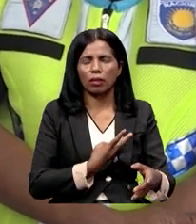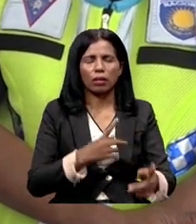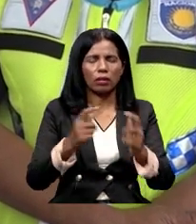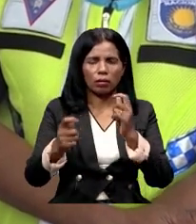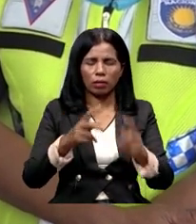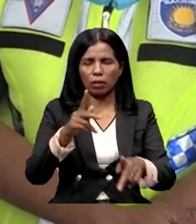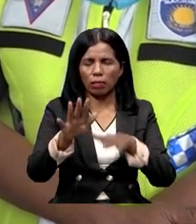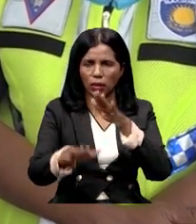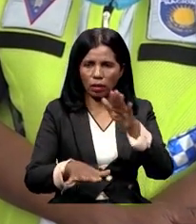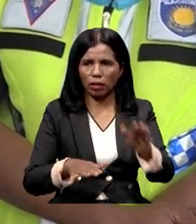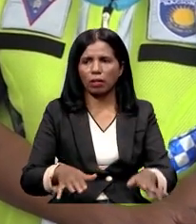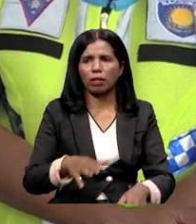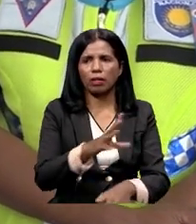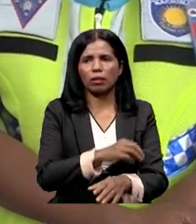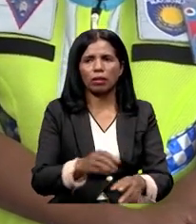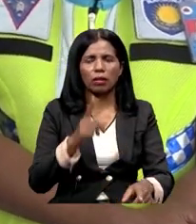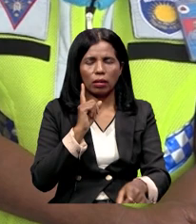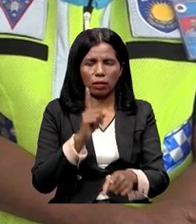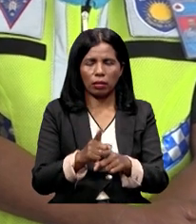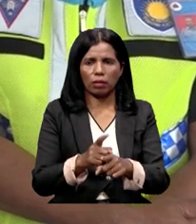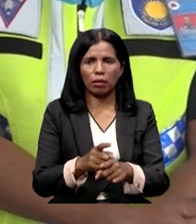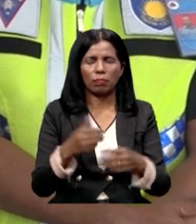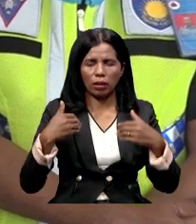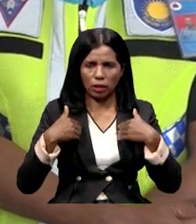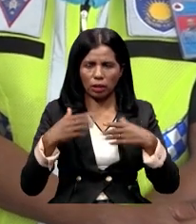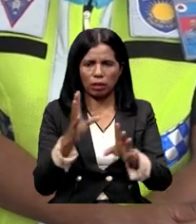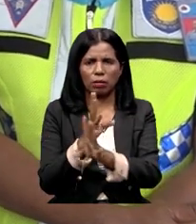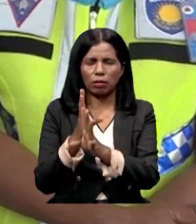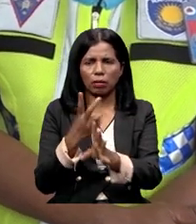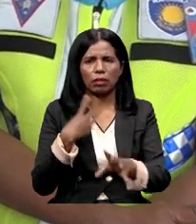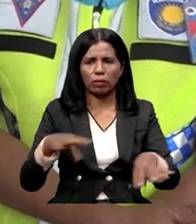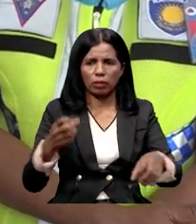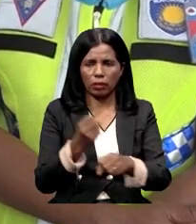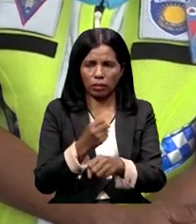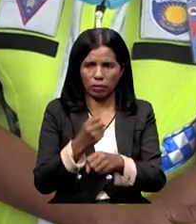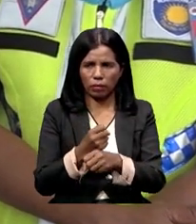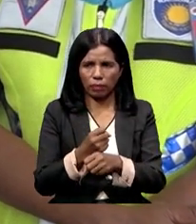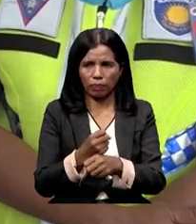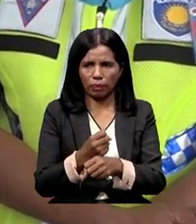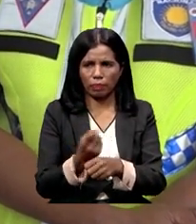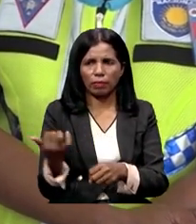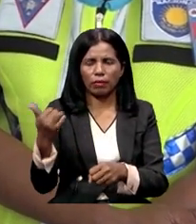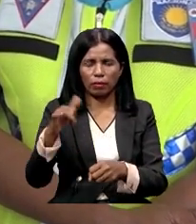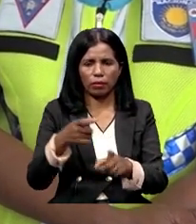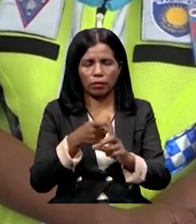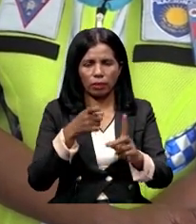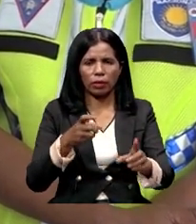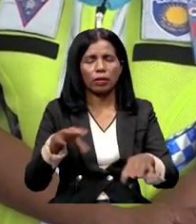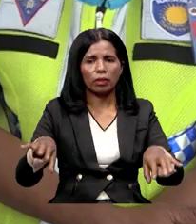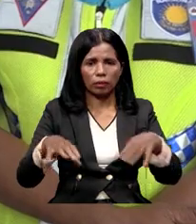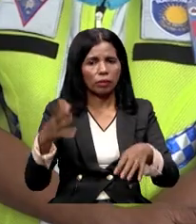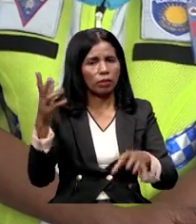se malawain nene momentu la normal la bele hamusu ingrap mebe ita espasu nafatin sira hamutu ko sira huzik gestal merkaru para